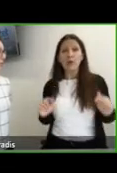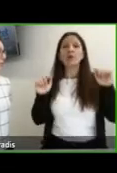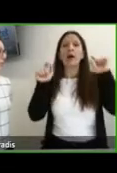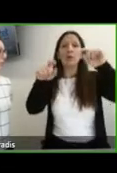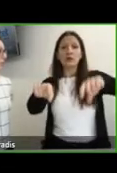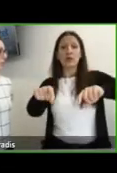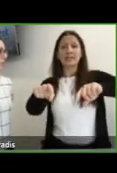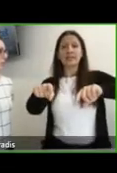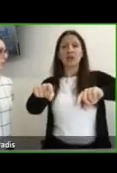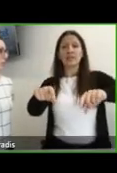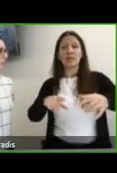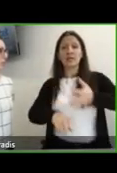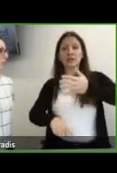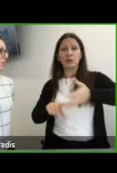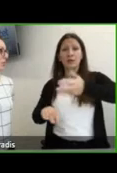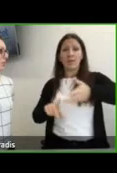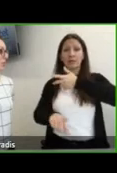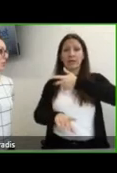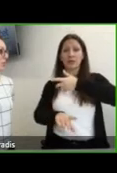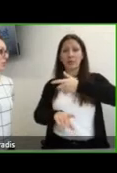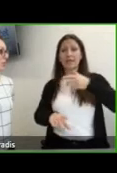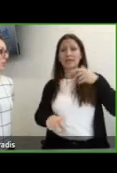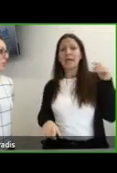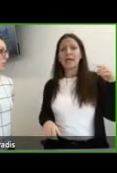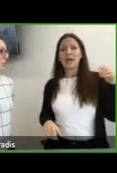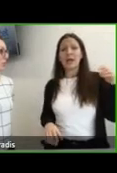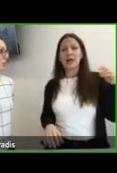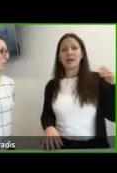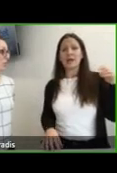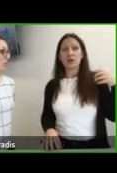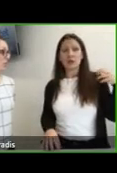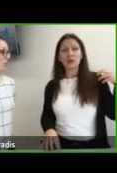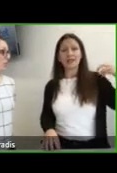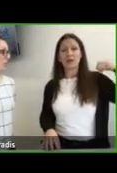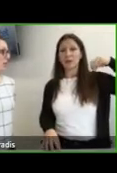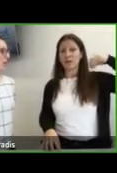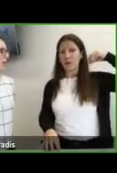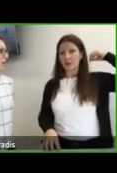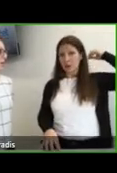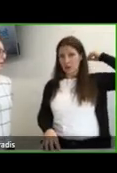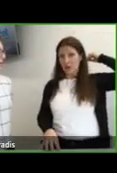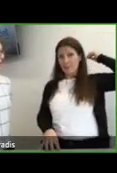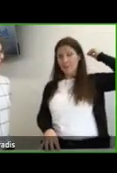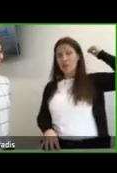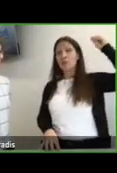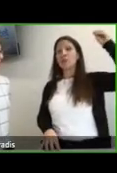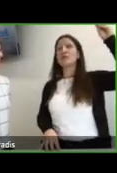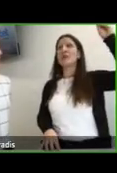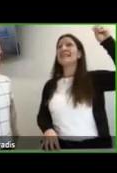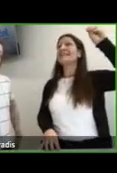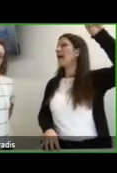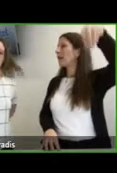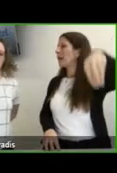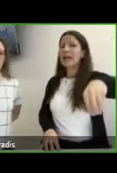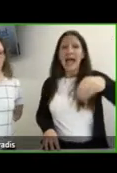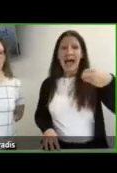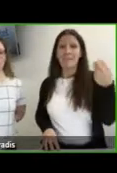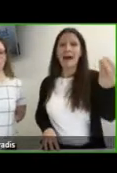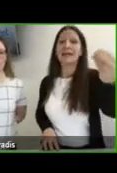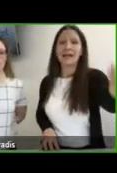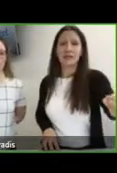Et d'autant plus que si je ressens du dégoût, de la peur ou de la surprise, ce sont des émotions qui font en sorte que je vais être plus